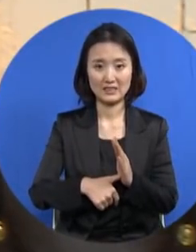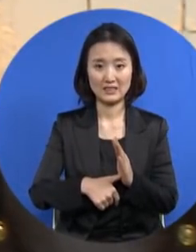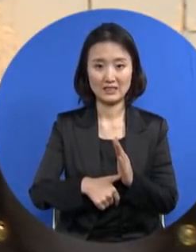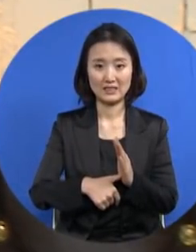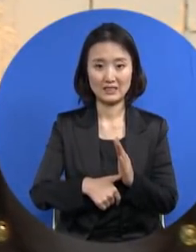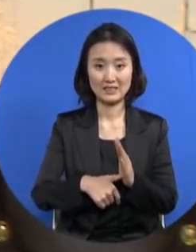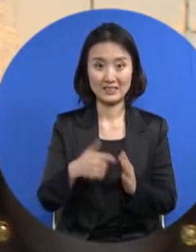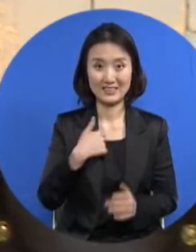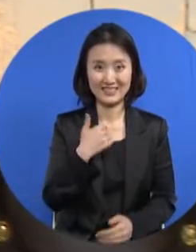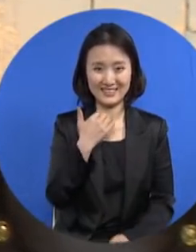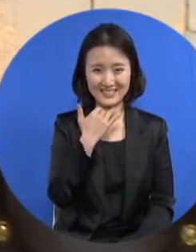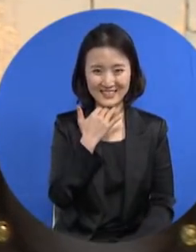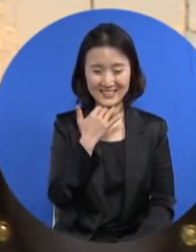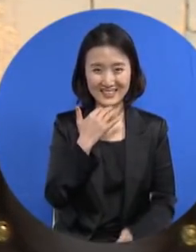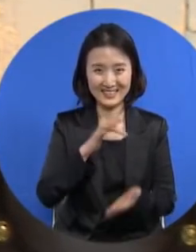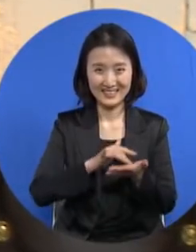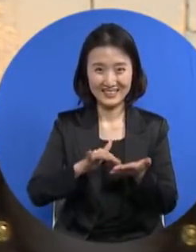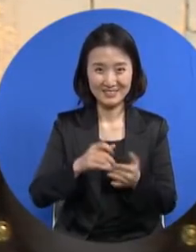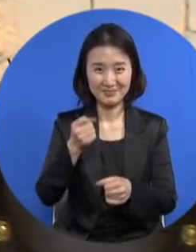그럼 제 나이가 몇 살이니까.